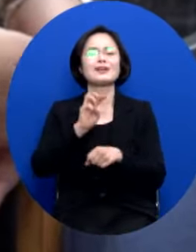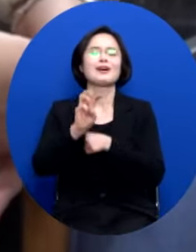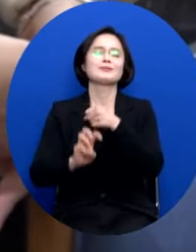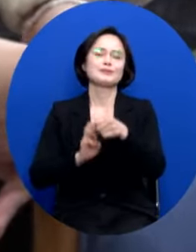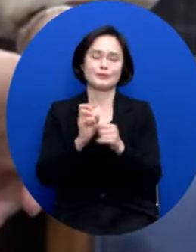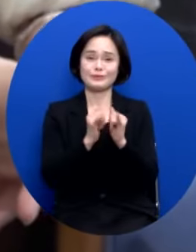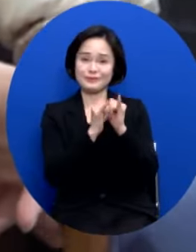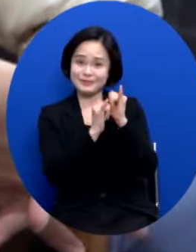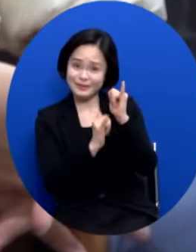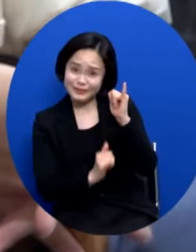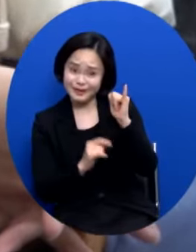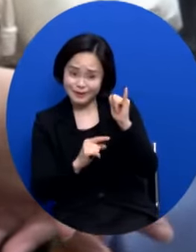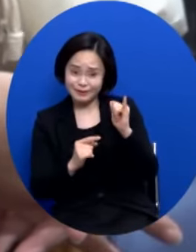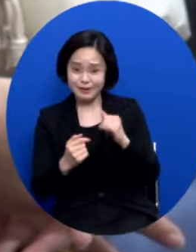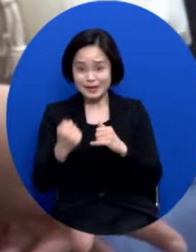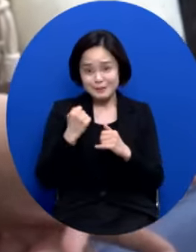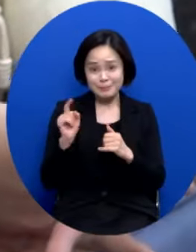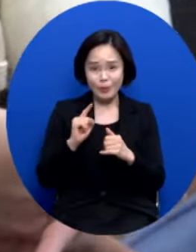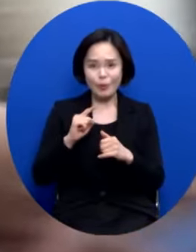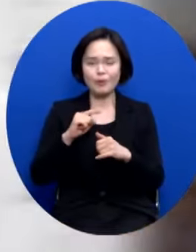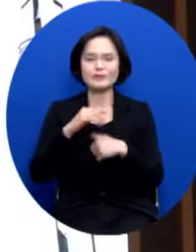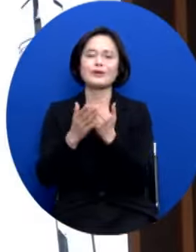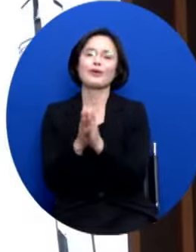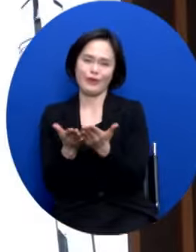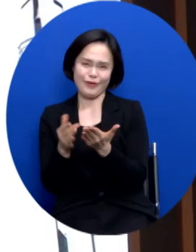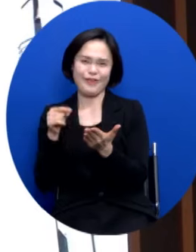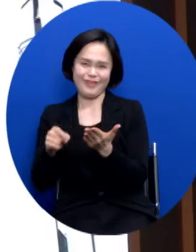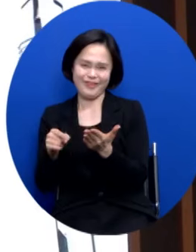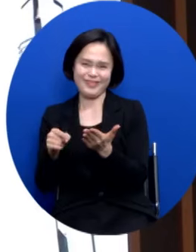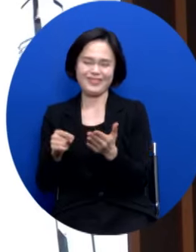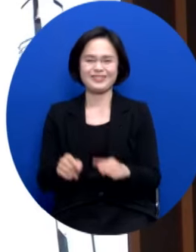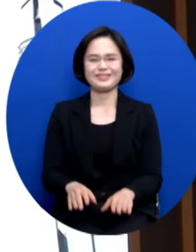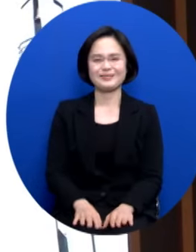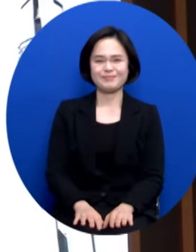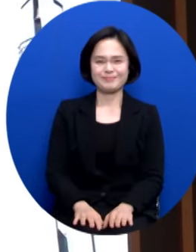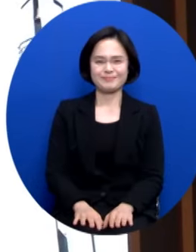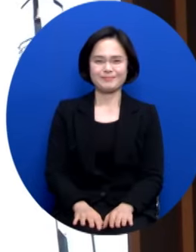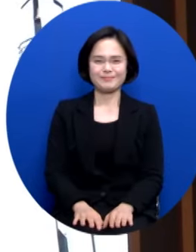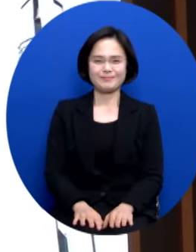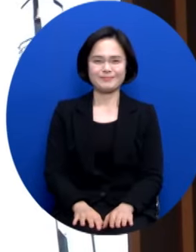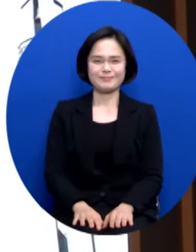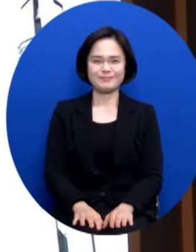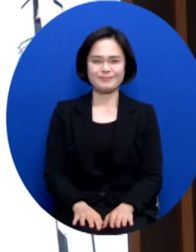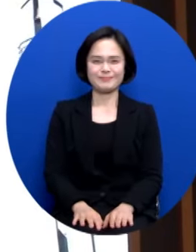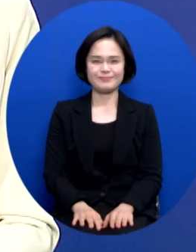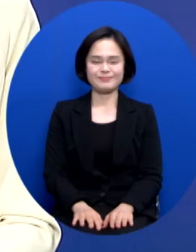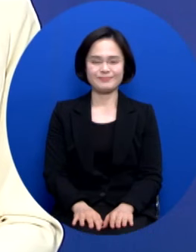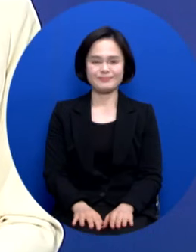성령임을 교인들은 오늘도 고백하고 있습니다. CTS 뉴스 장현수입니다.